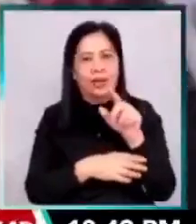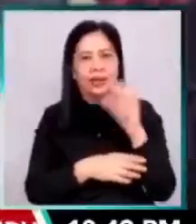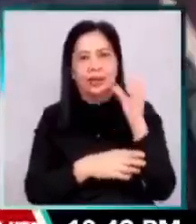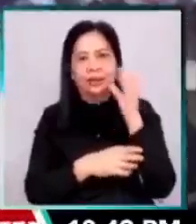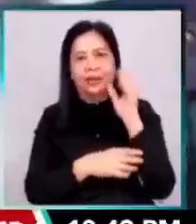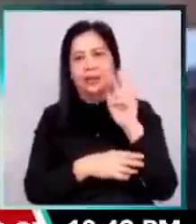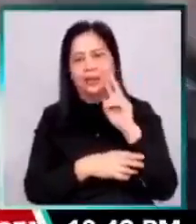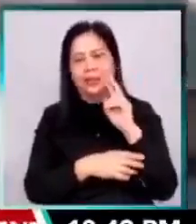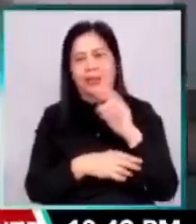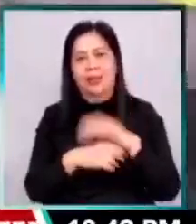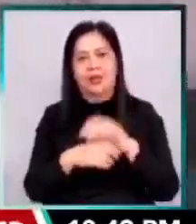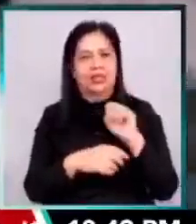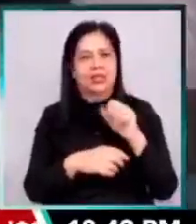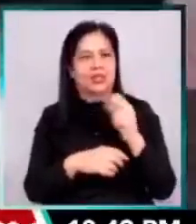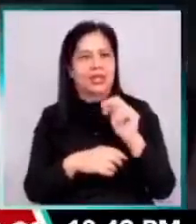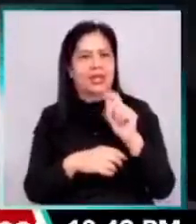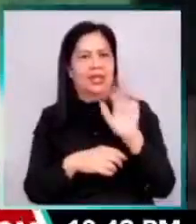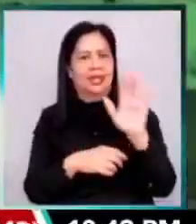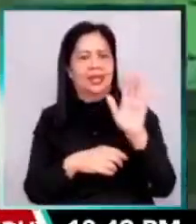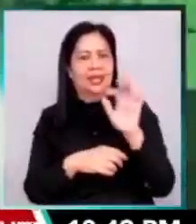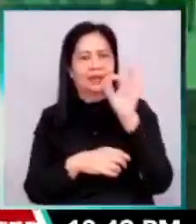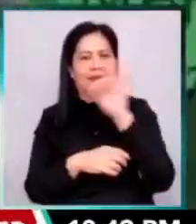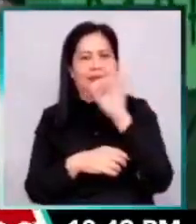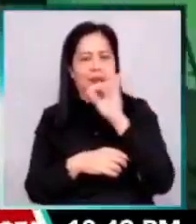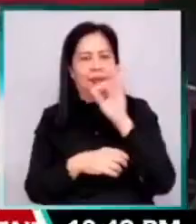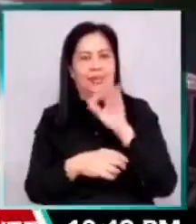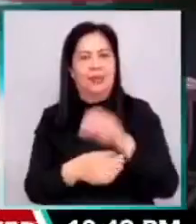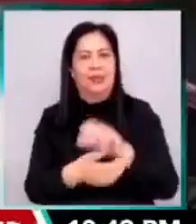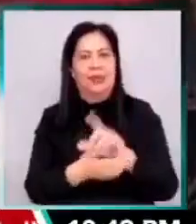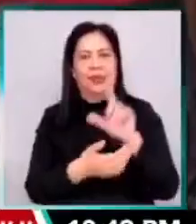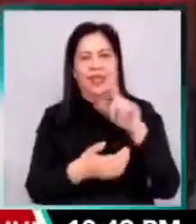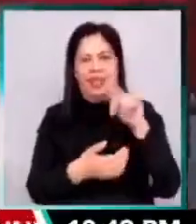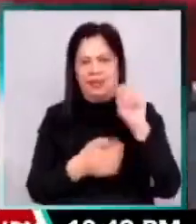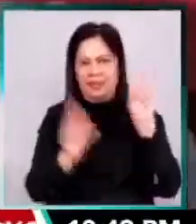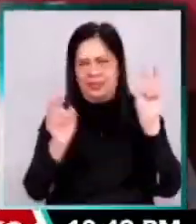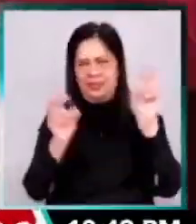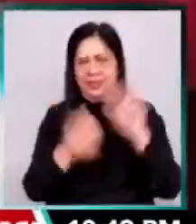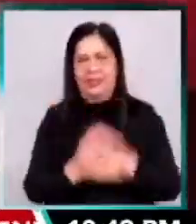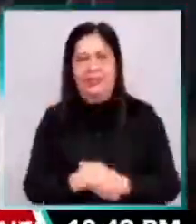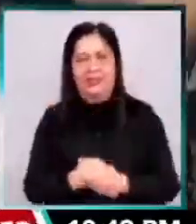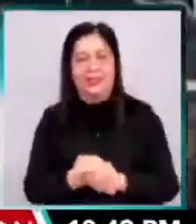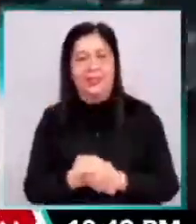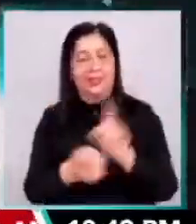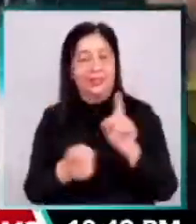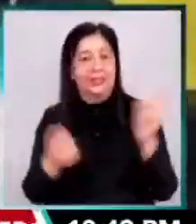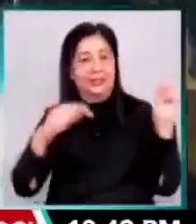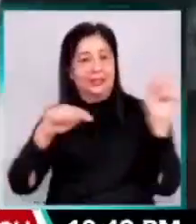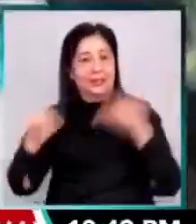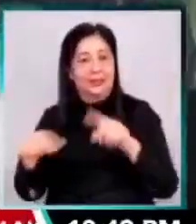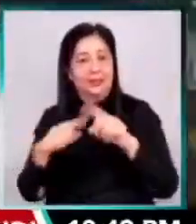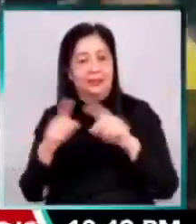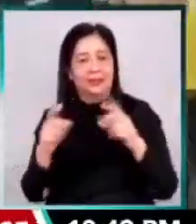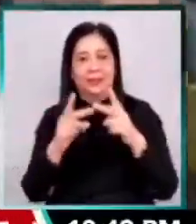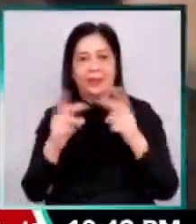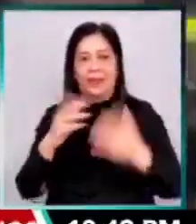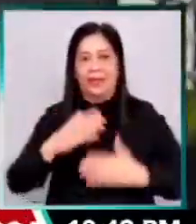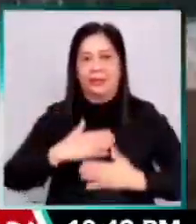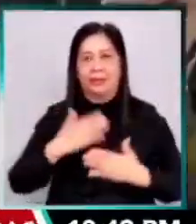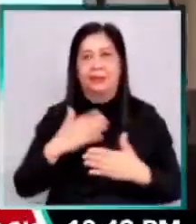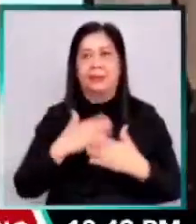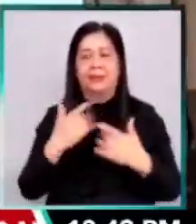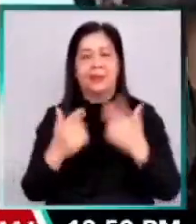Shanti sa kanilang Pinoy Lapis. Second time nila sa bansa at very happy na natikman ng